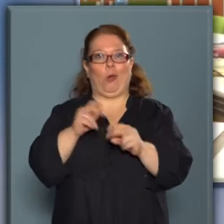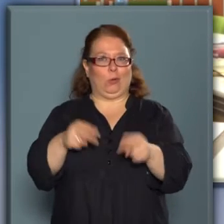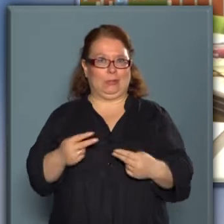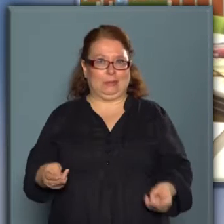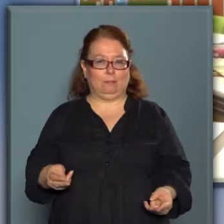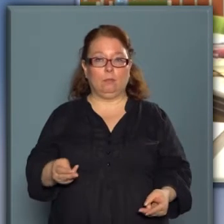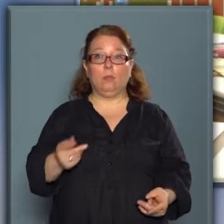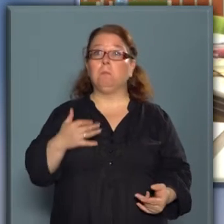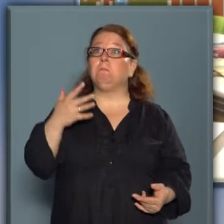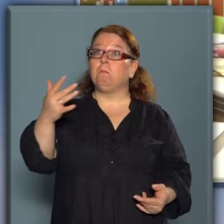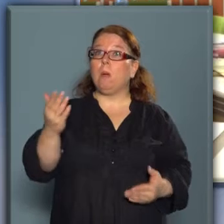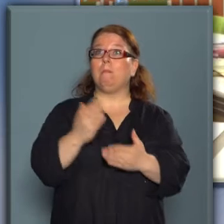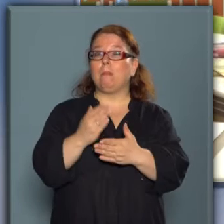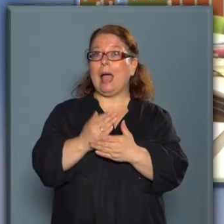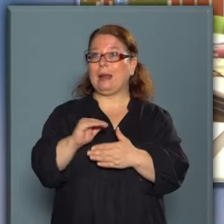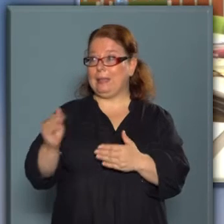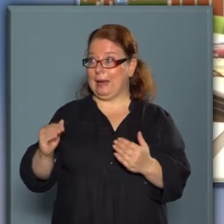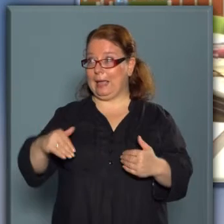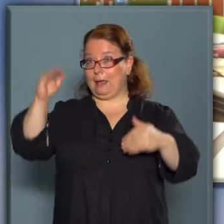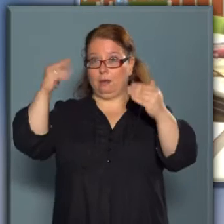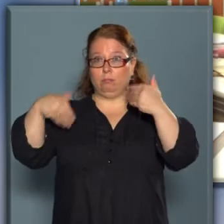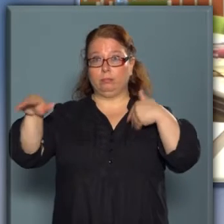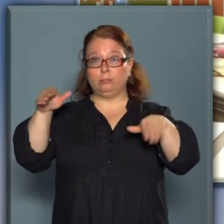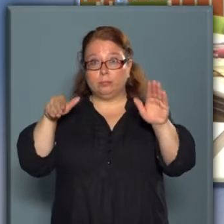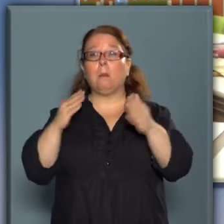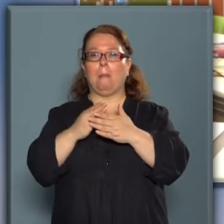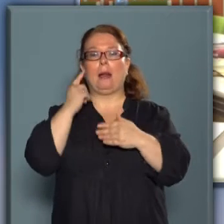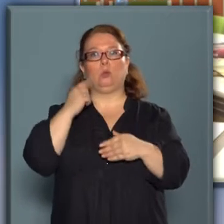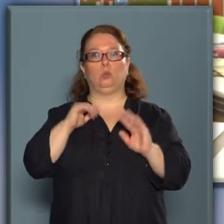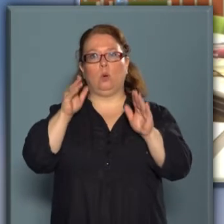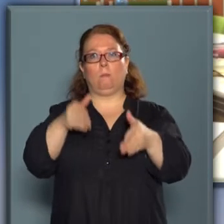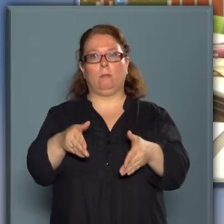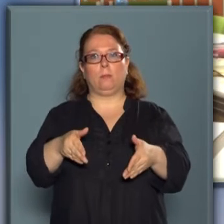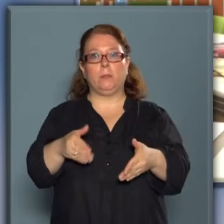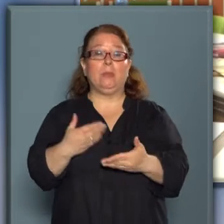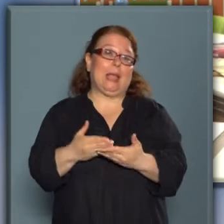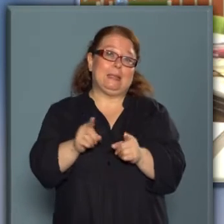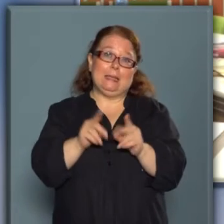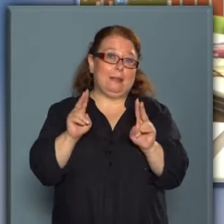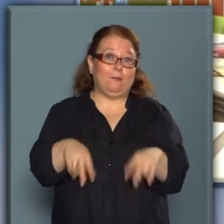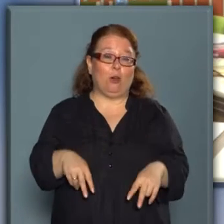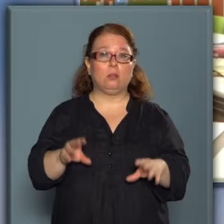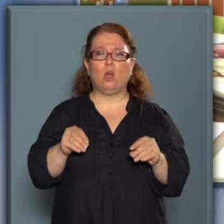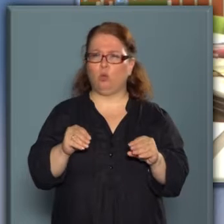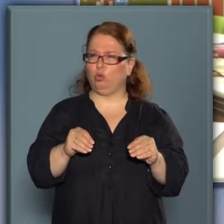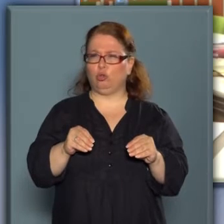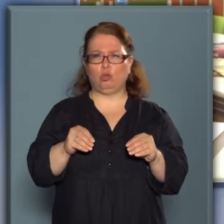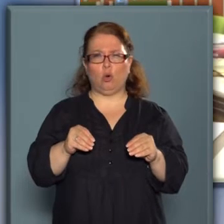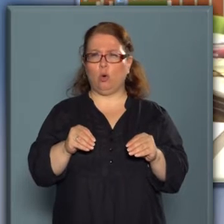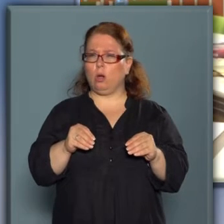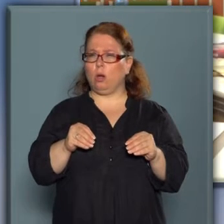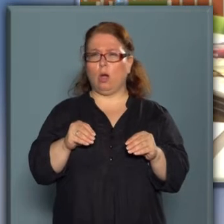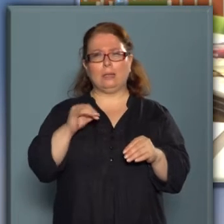foglalkozni, csak amikor már ugye a gyerekek kirepülnek otthonról. És ez így van azért.